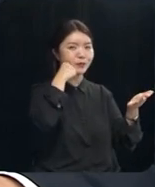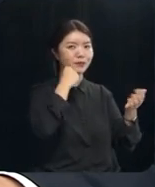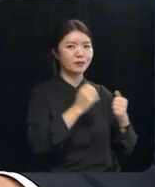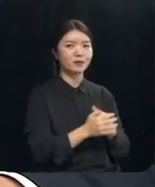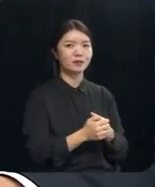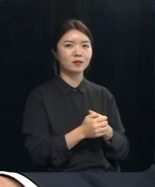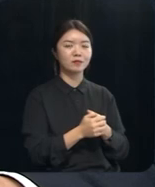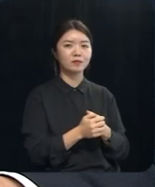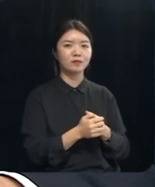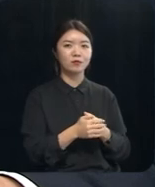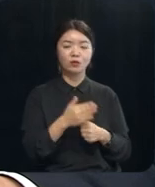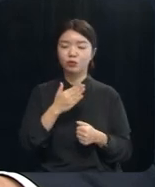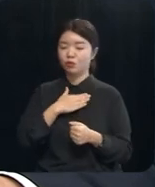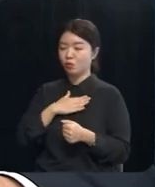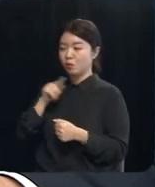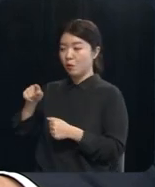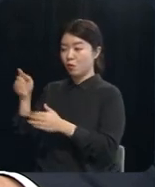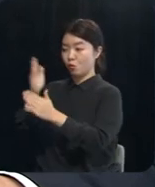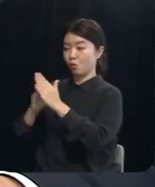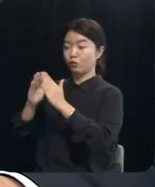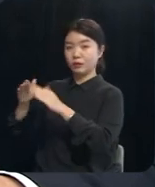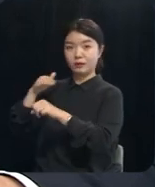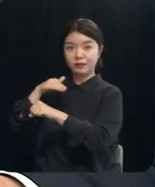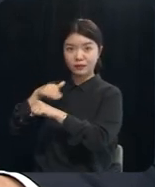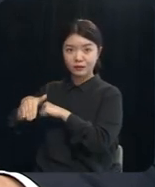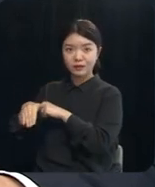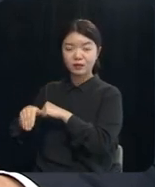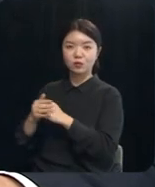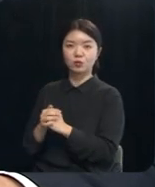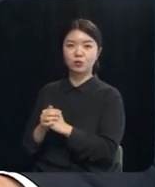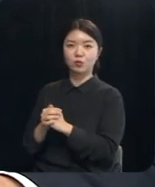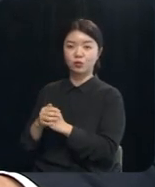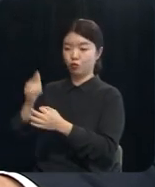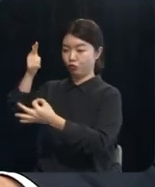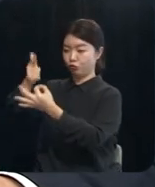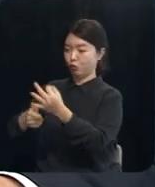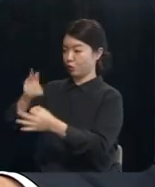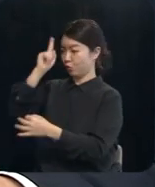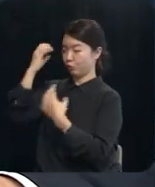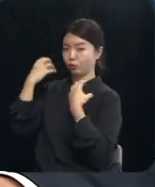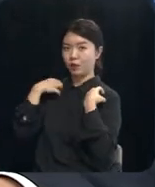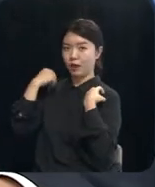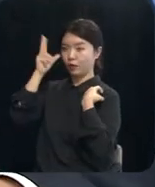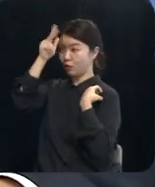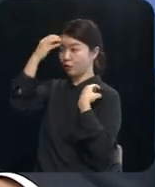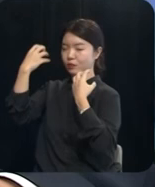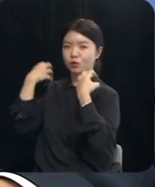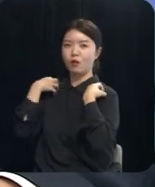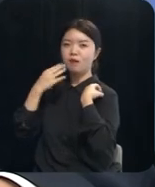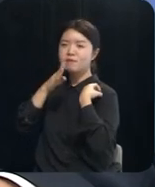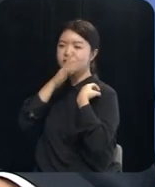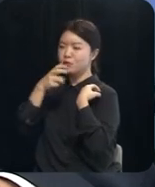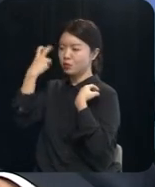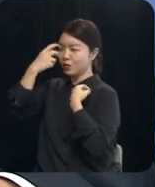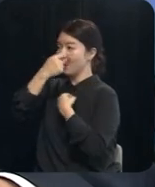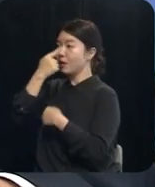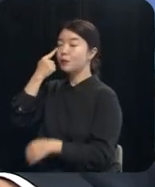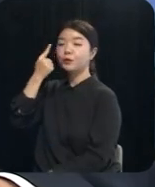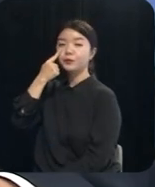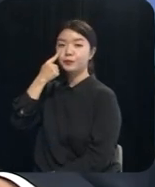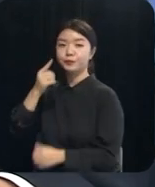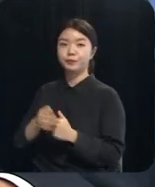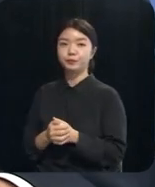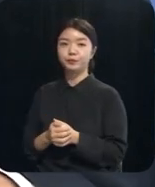그거는 저희도 그러면 공식적으로 윤석열 정부와 경찰청에 실제 조사하는지 확인해 보겠습니다. 네.